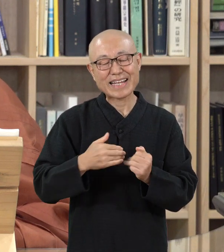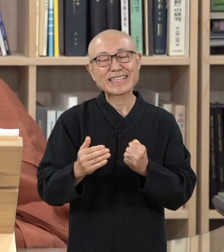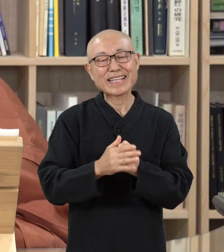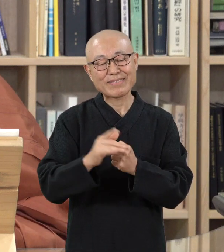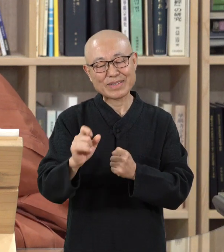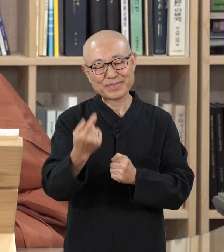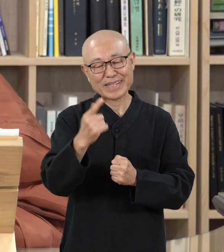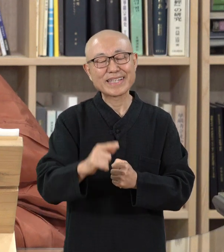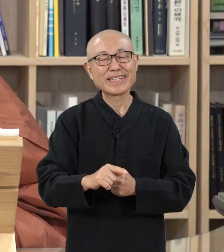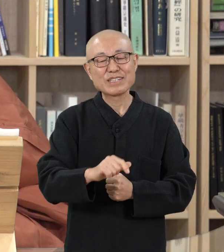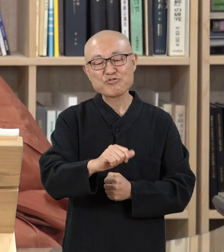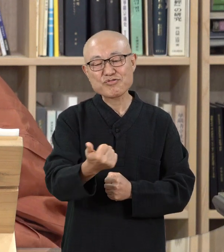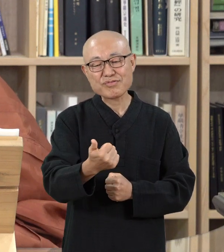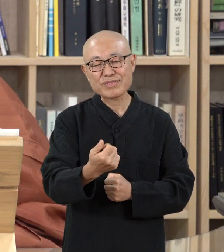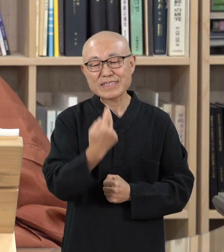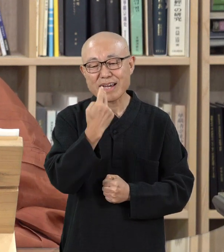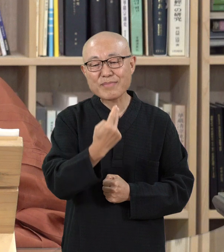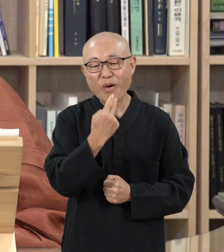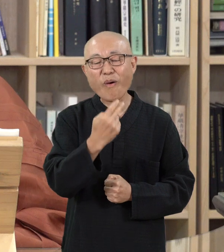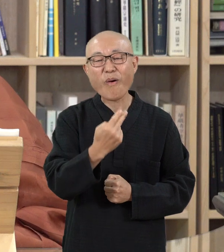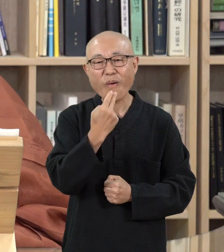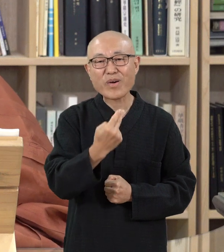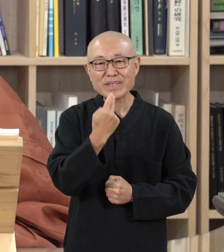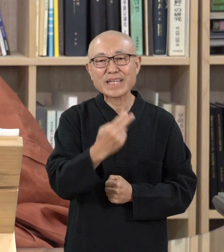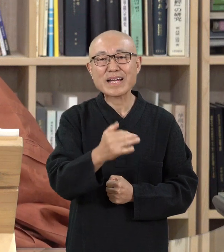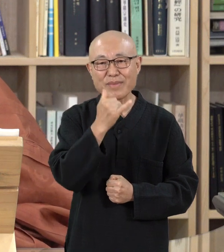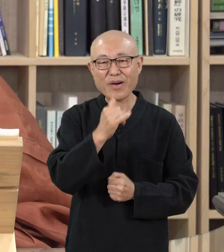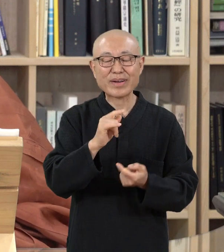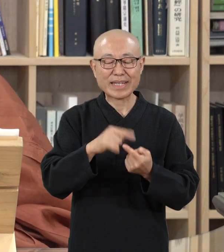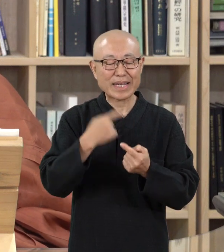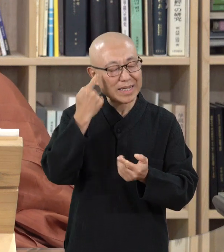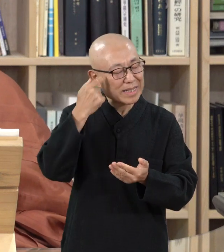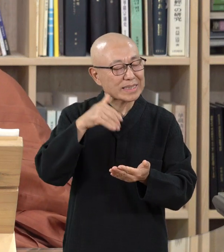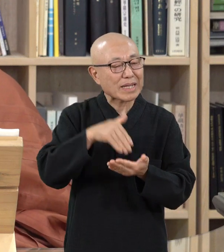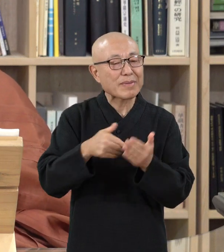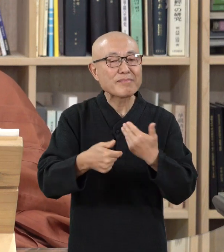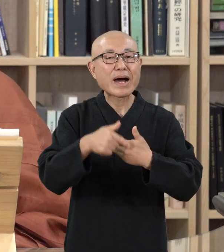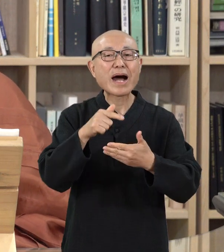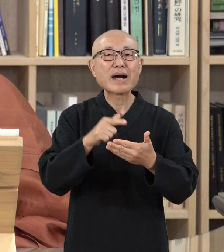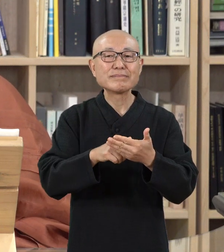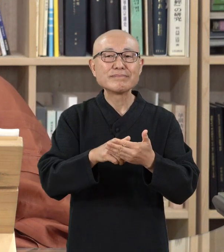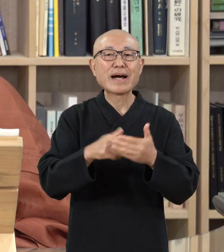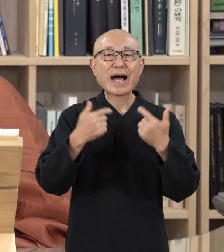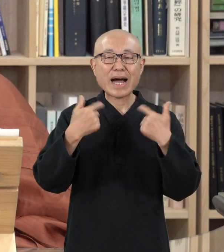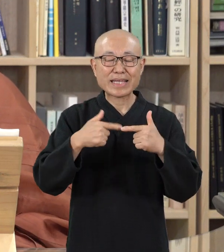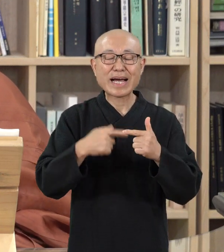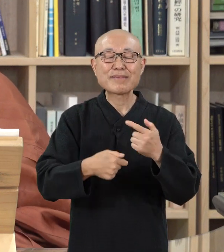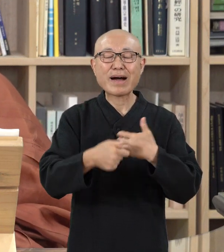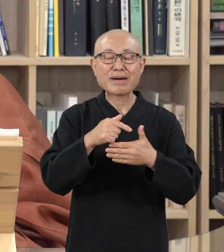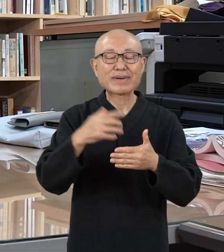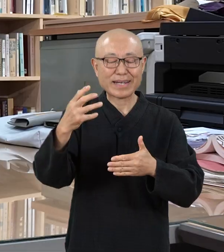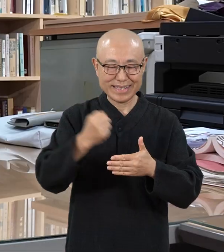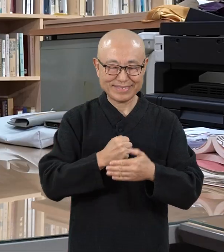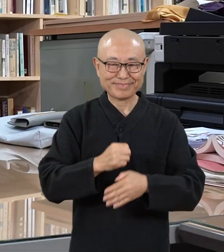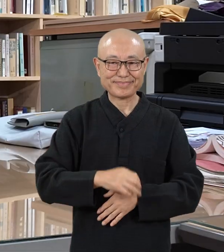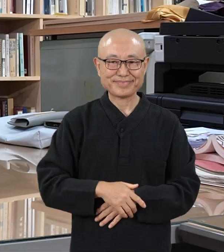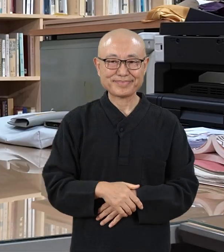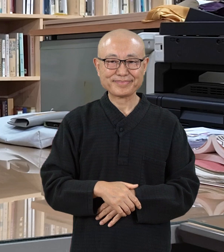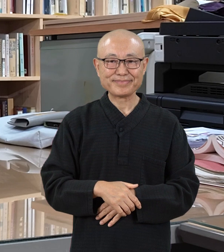인해서 희생된 모든 생명에 그 참회하는 마음을 진언에 담은 겁니다. 그러니까